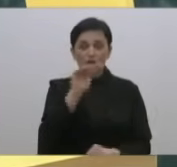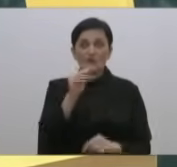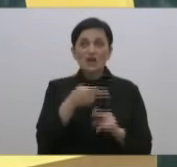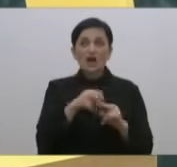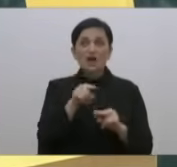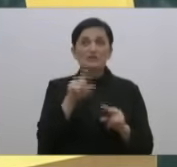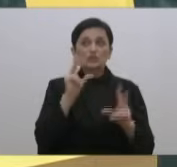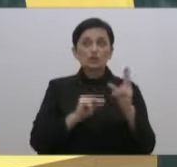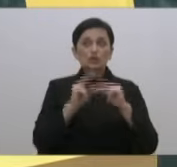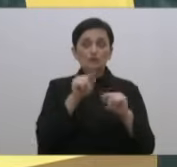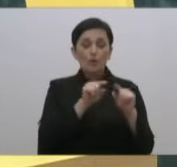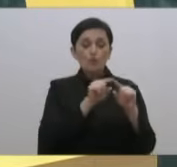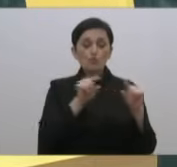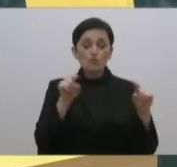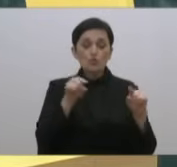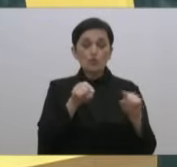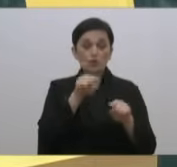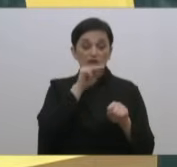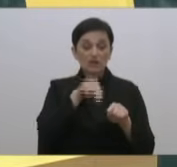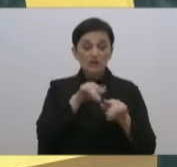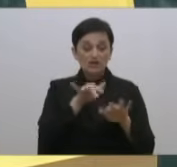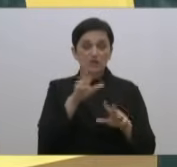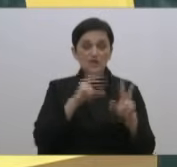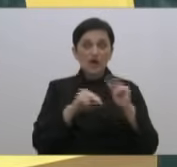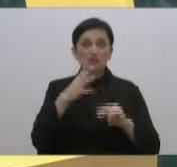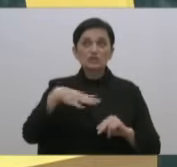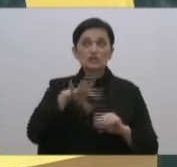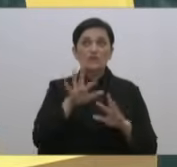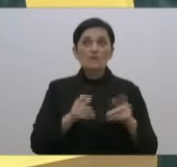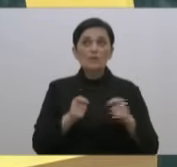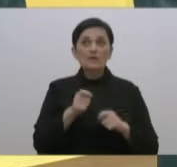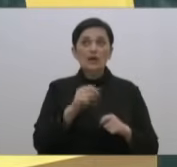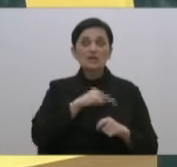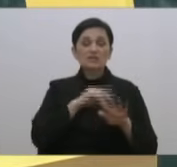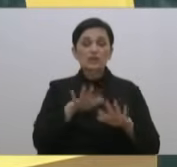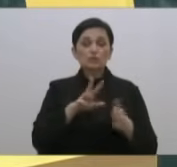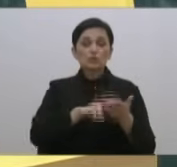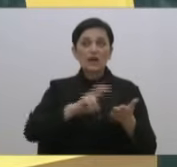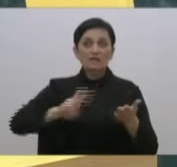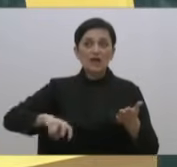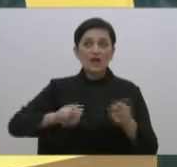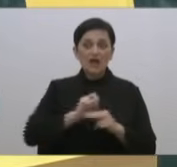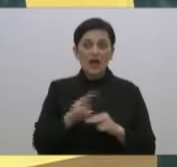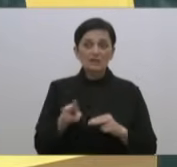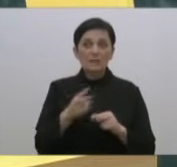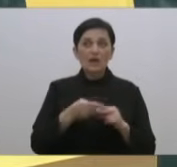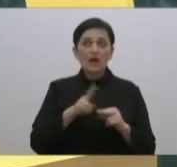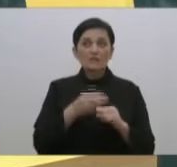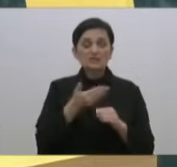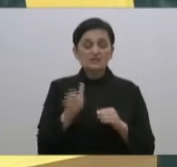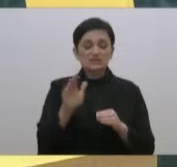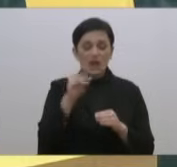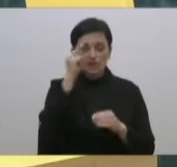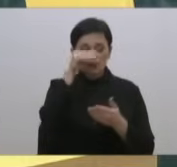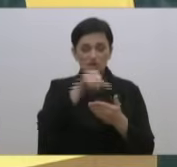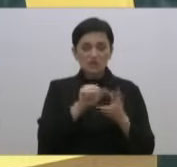ეს ითვალისწინებდა ამ უხლის ჩადენის შემთხვევაში გათვალისწინებული იყო საქართველოს პრეზიდენტის თანამდებობიდან გადაყენება. ეს, რა თქმა უნდა, ცალკე